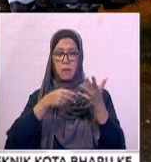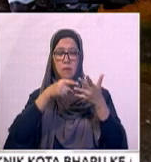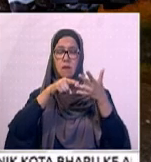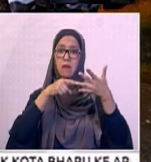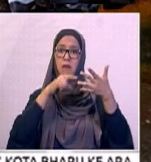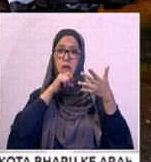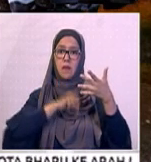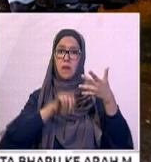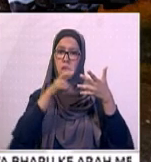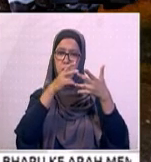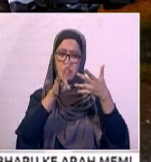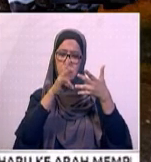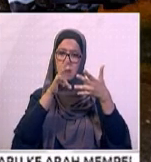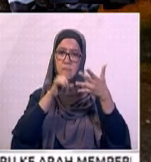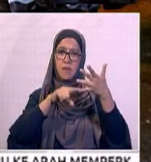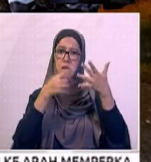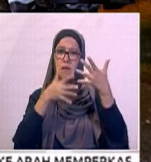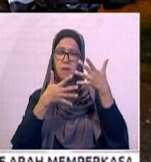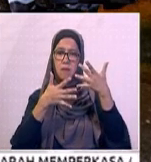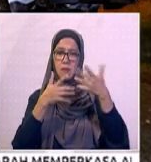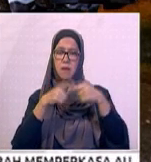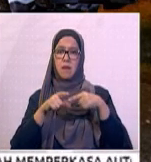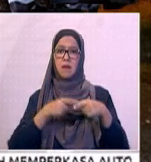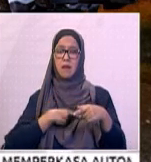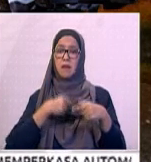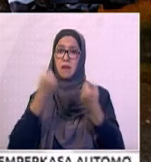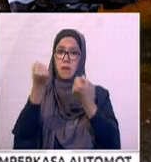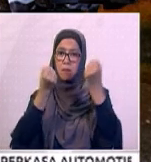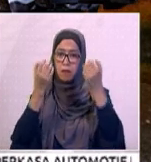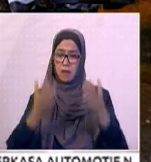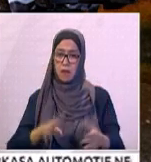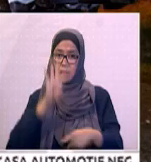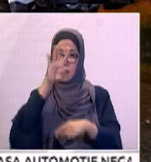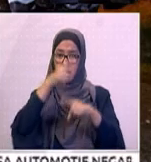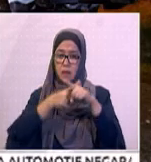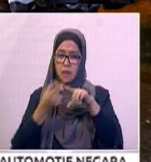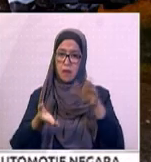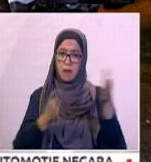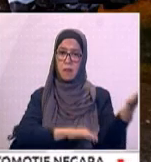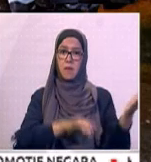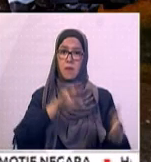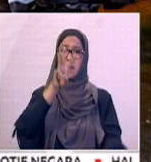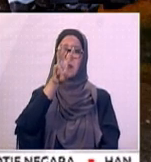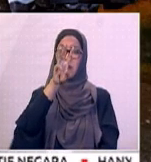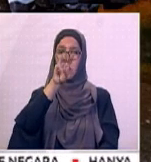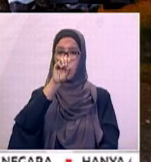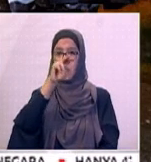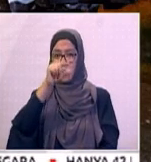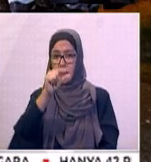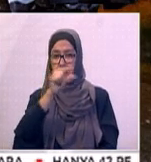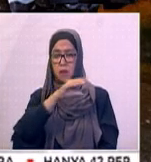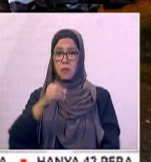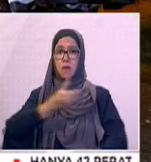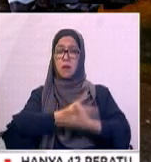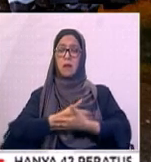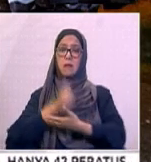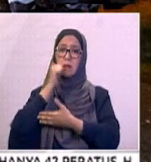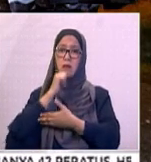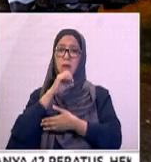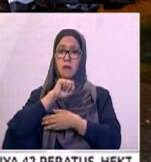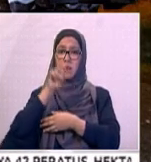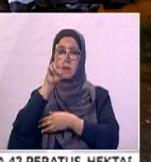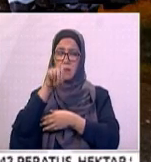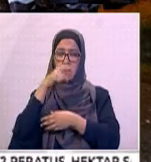tahun. Pemandu pacuan empat roda yang maut ialah Wang Chow Kuang, 51 tahun, manakala anak perempuannya berusia 20 tahun,